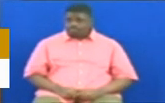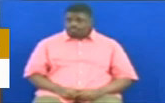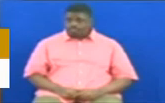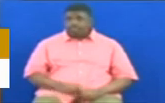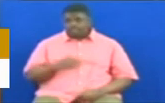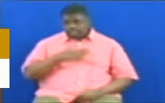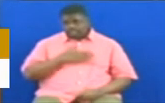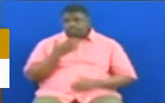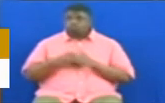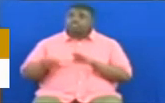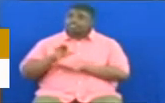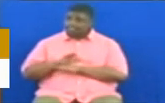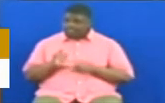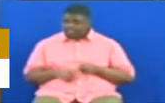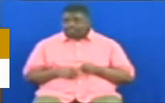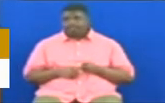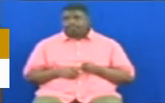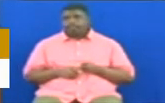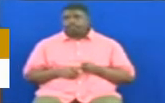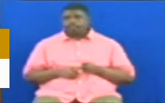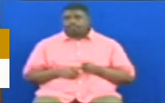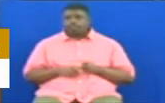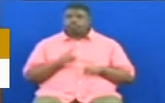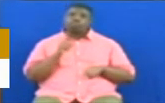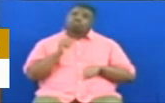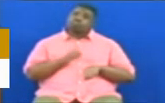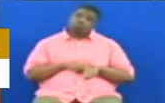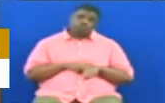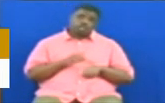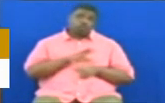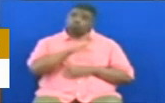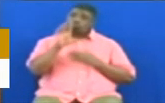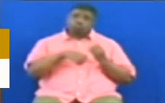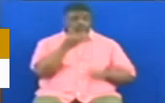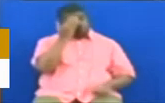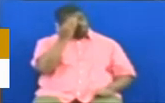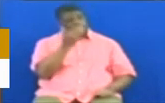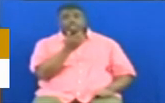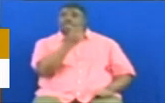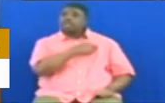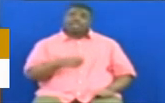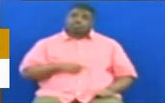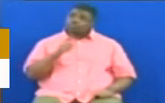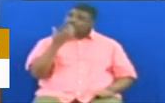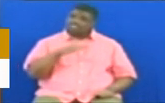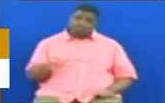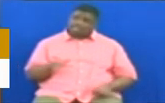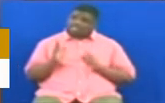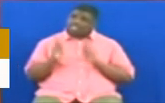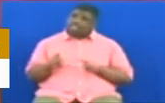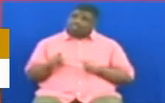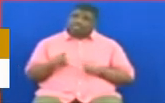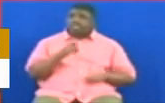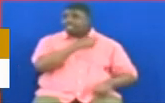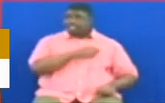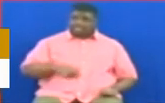Asante mwenyekiti. Muda wote tunamtambua rais wa Zanzibar kama ni rais wa Zanzibar na mwenyekiti wa